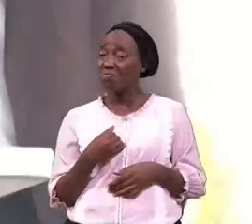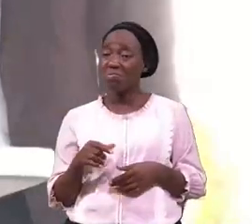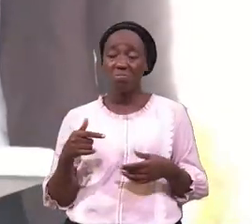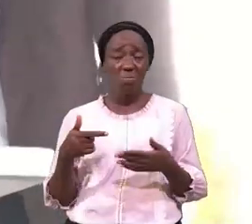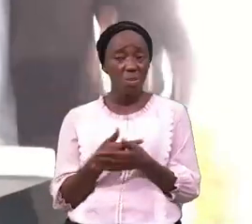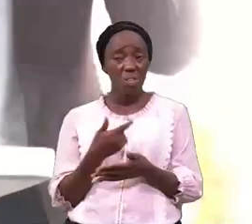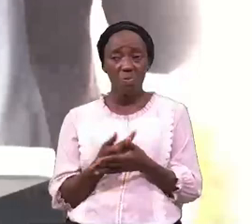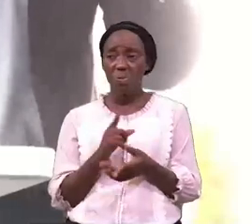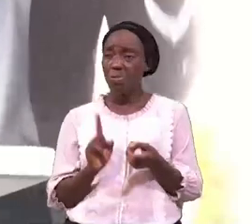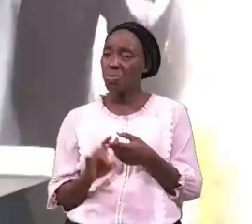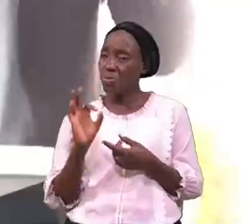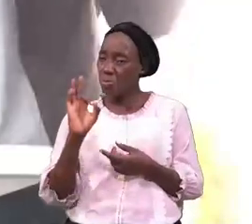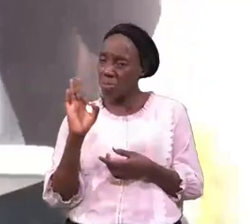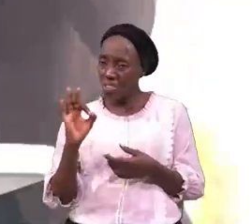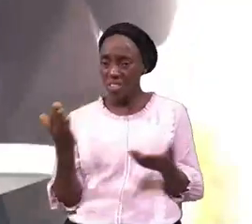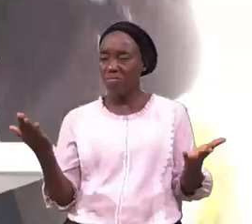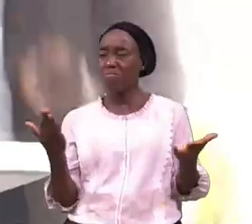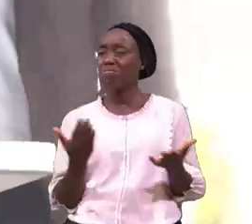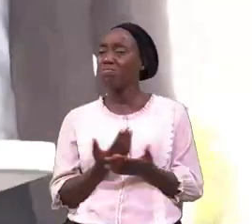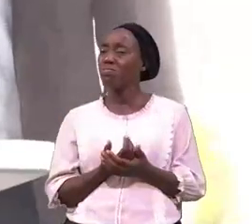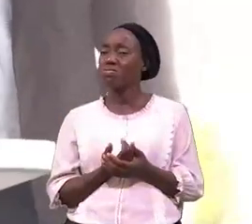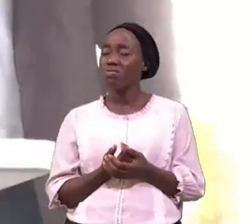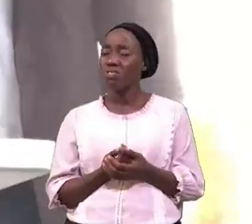tu n'as pas d'évangile à prêcher.